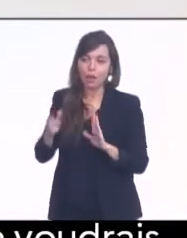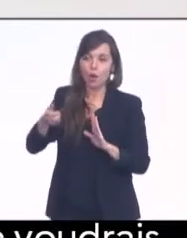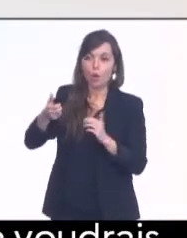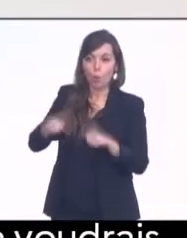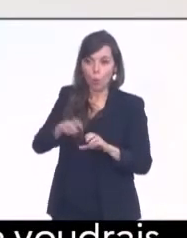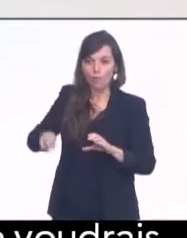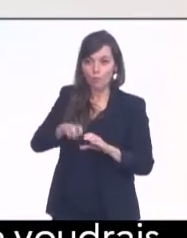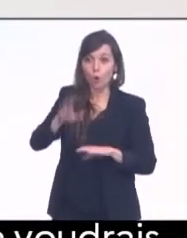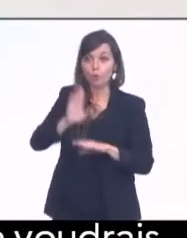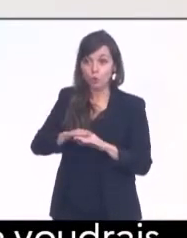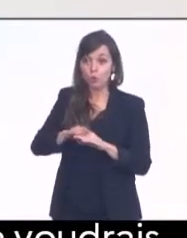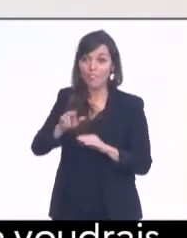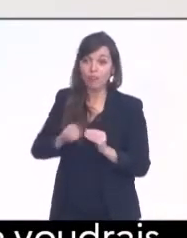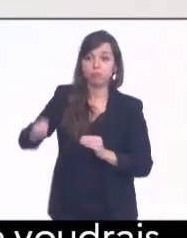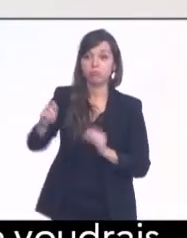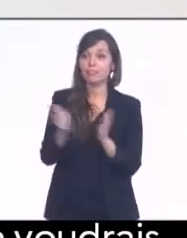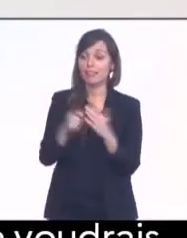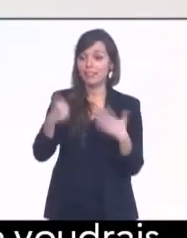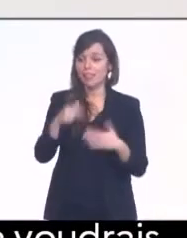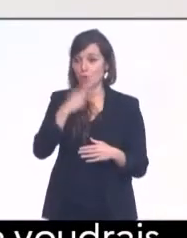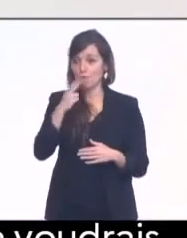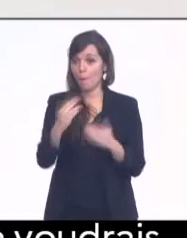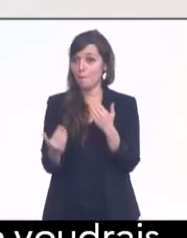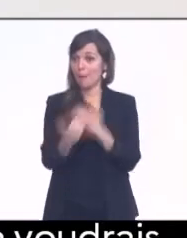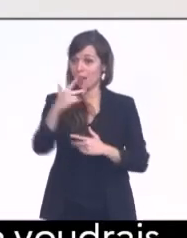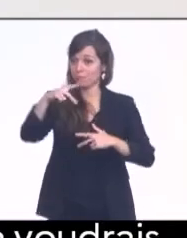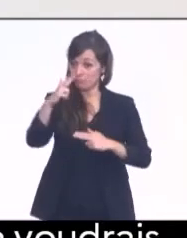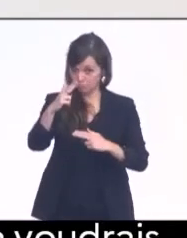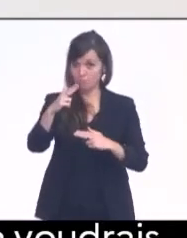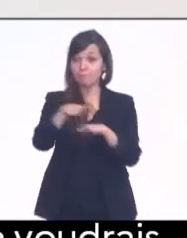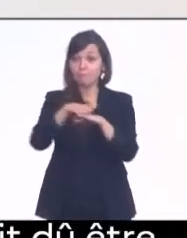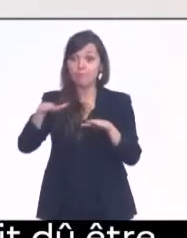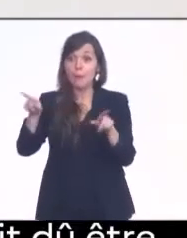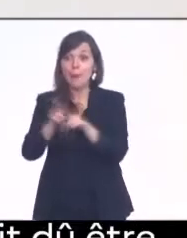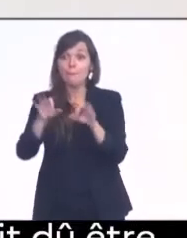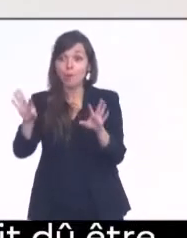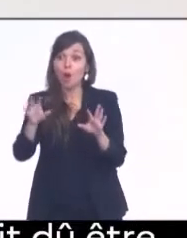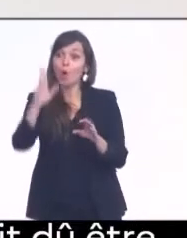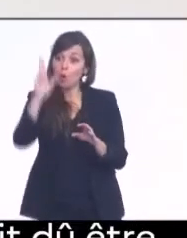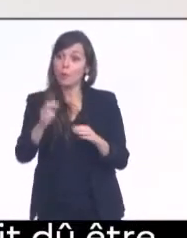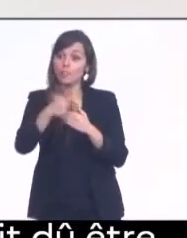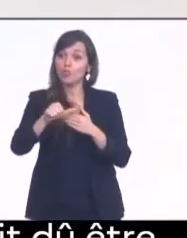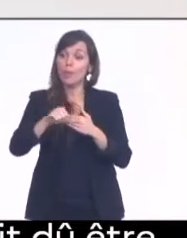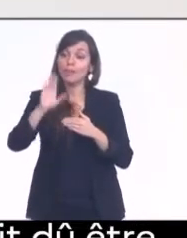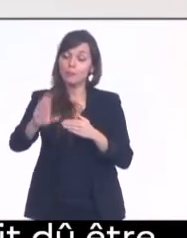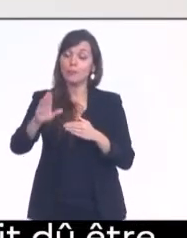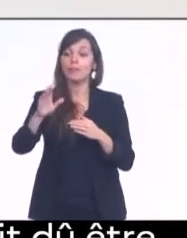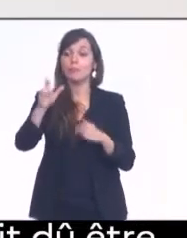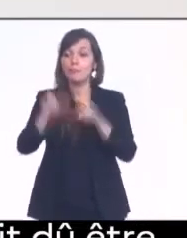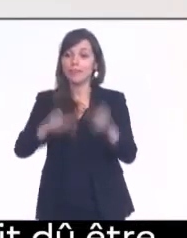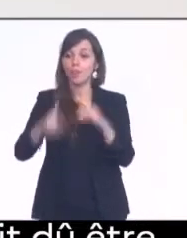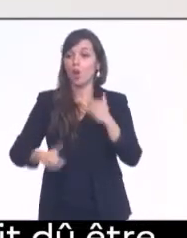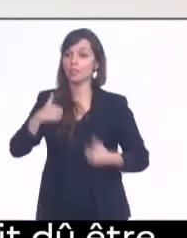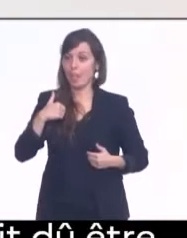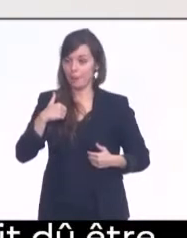le lundi 16 novembre matin, ce qui correspond également au lancement de la Semaine européenne de l'emploi des personnes handicapées, au sein